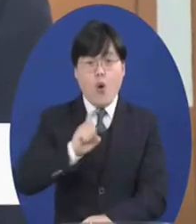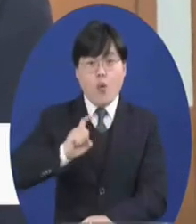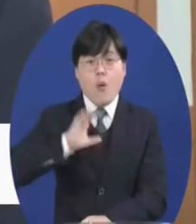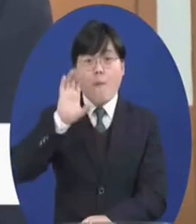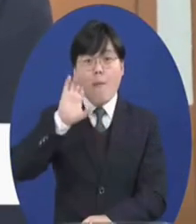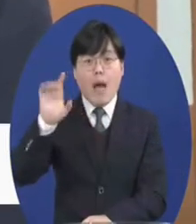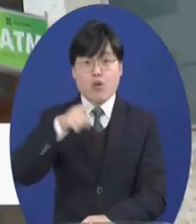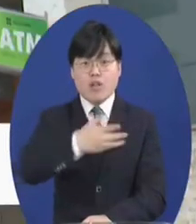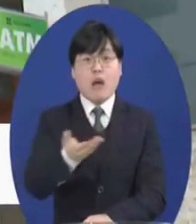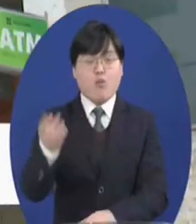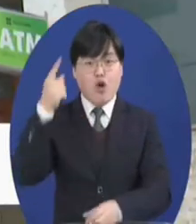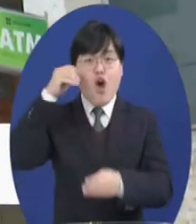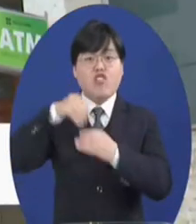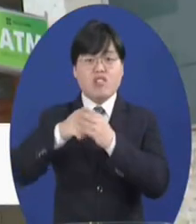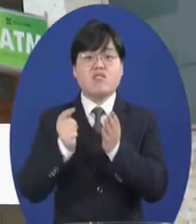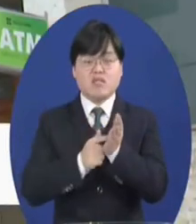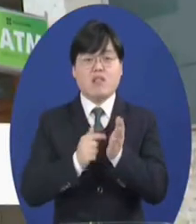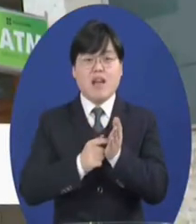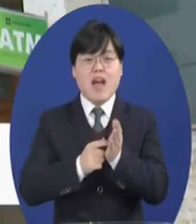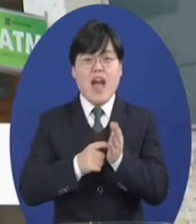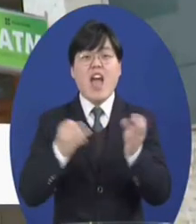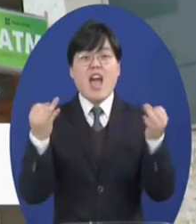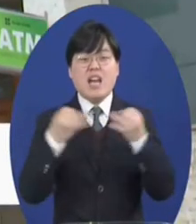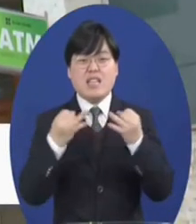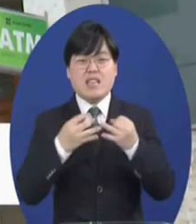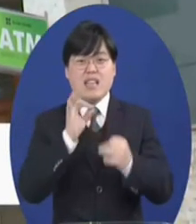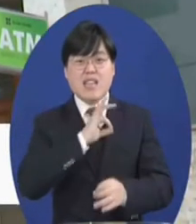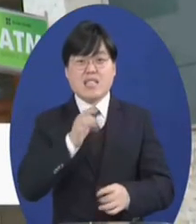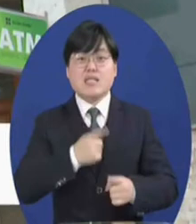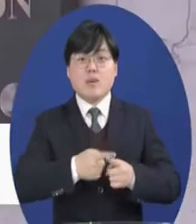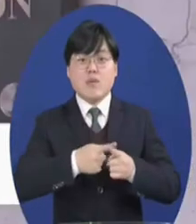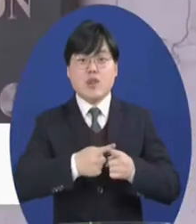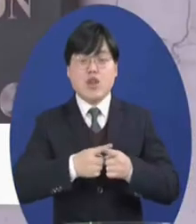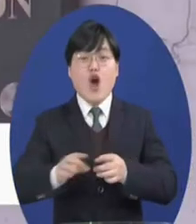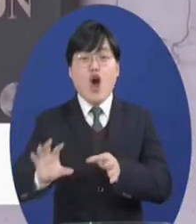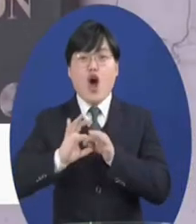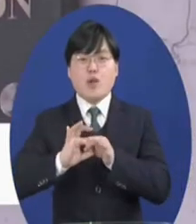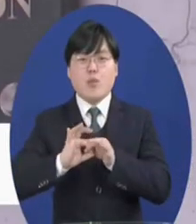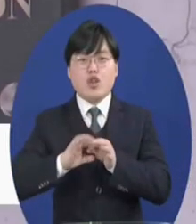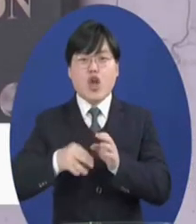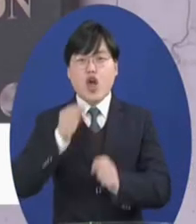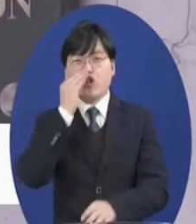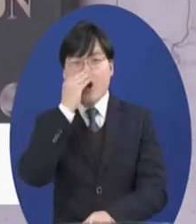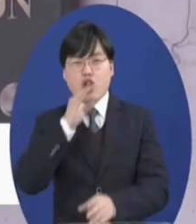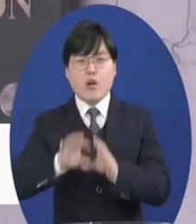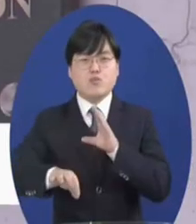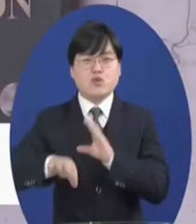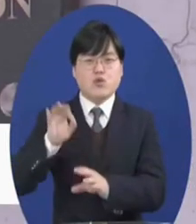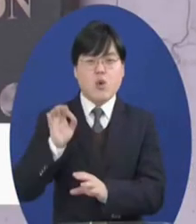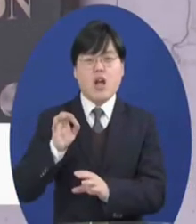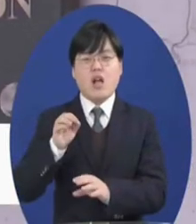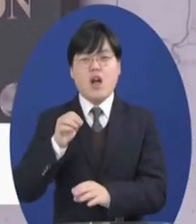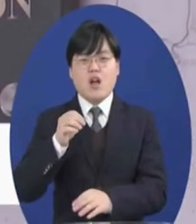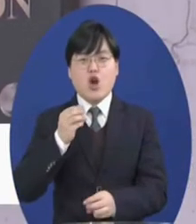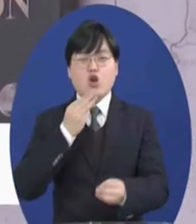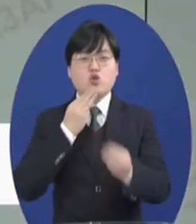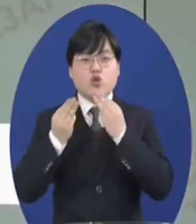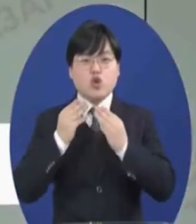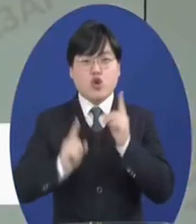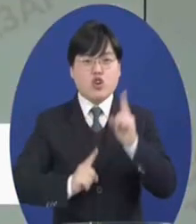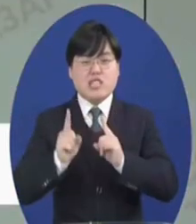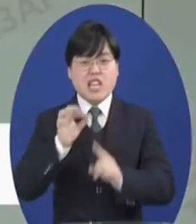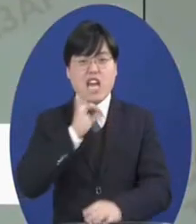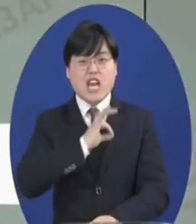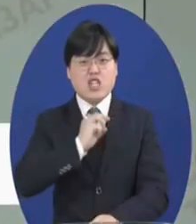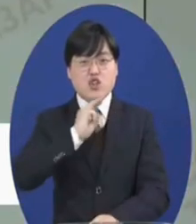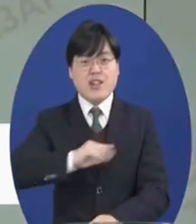этгээдүүд маань ч гэсэн ойлгож явах хэрэгтэй. Цахим хэрэглээ нэмэгдэж хонжурт тоглоом суглааны тухай гомдолж шударга өрсөлдөөн хэрэглэгчийн төлөө газарт